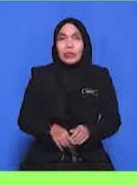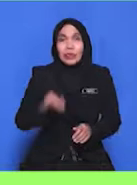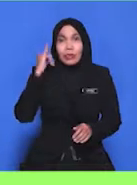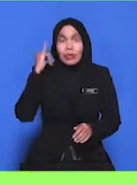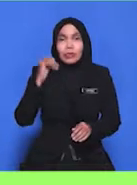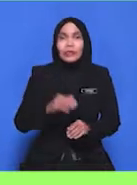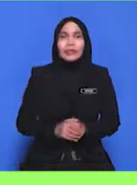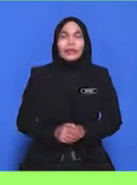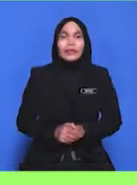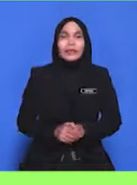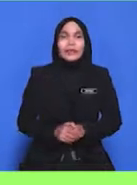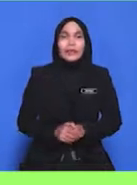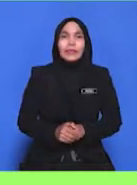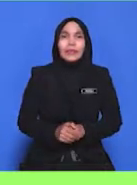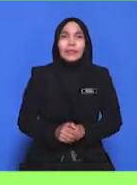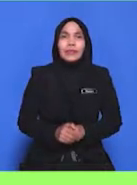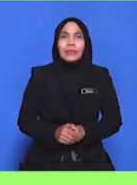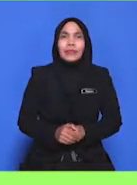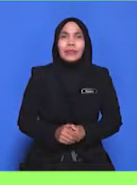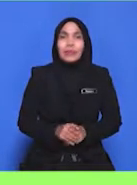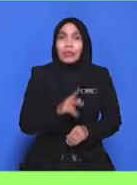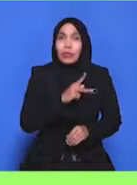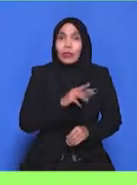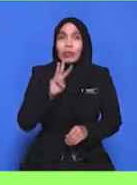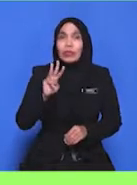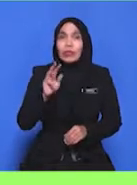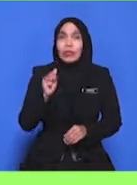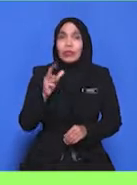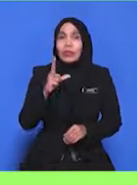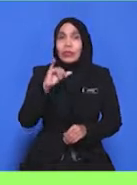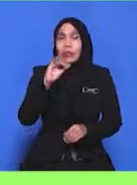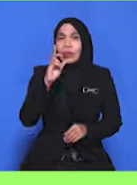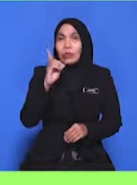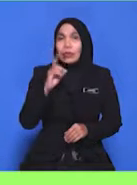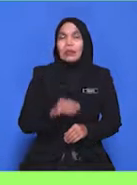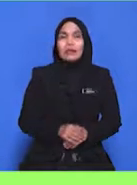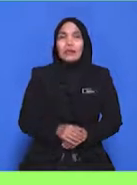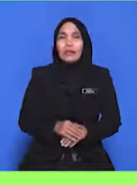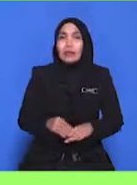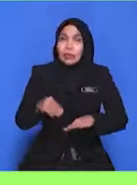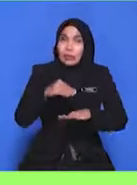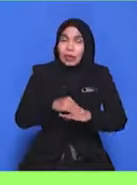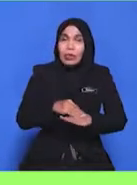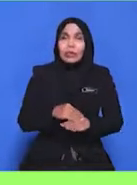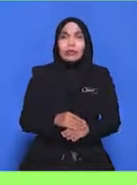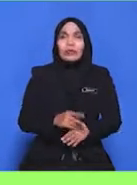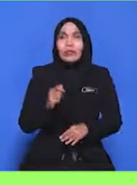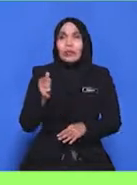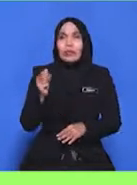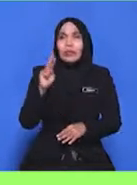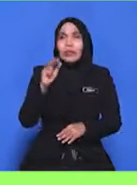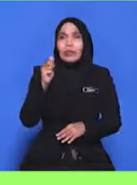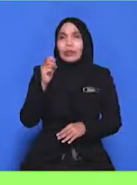keagamaan. Khalifah Walid bin Abdul Malik telah menaik taraf institusi masjid. Beliau telah